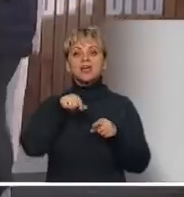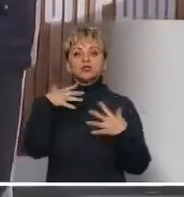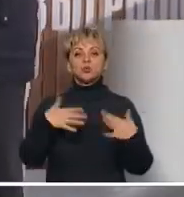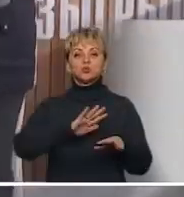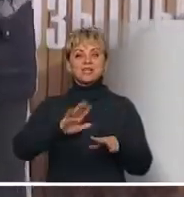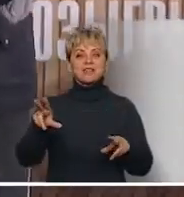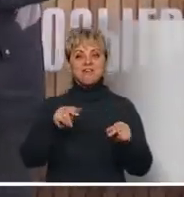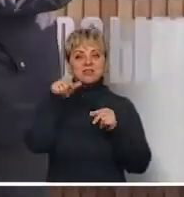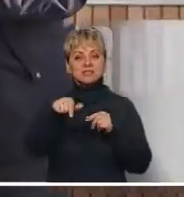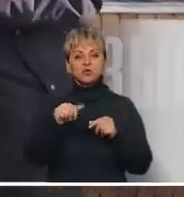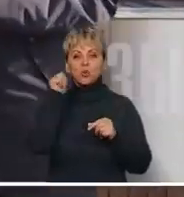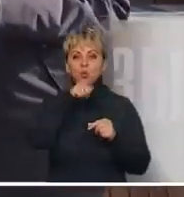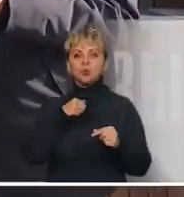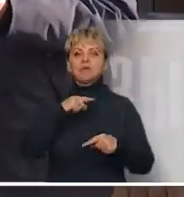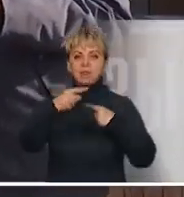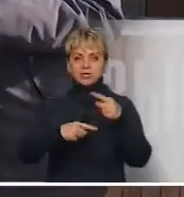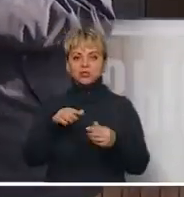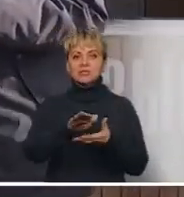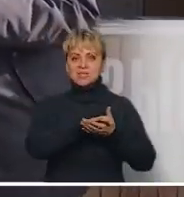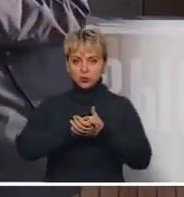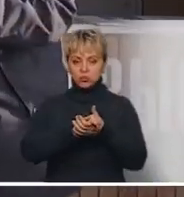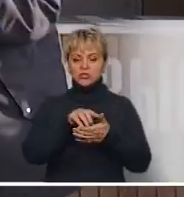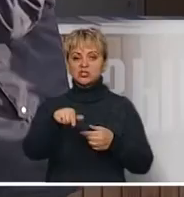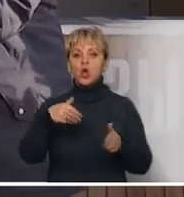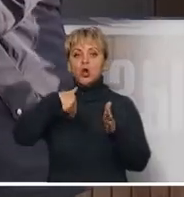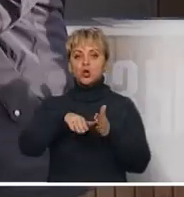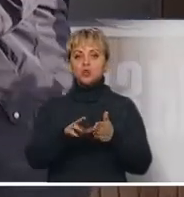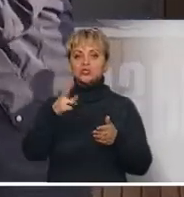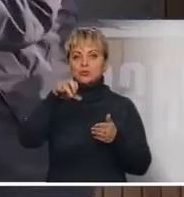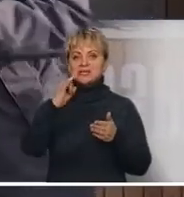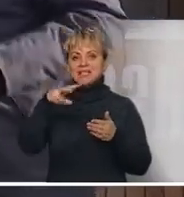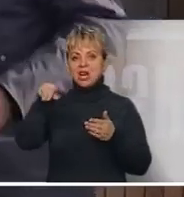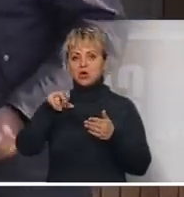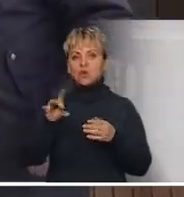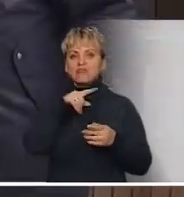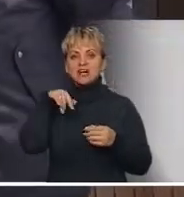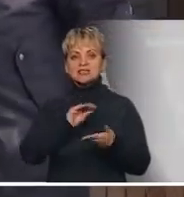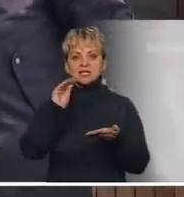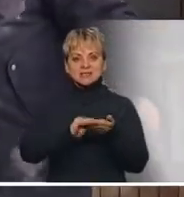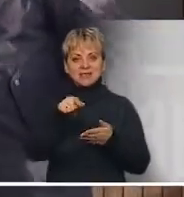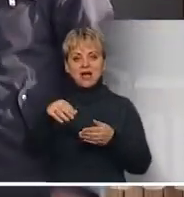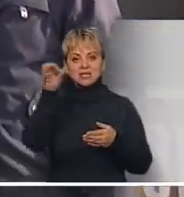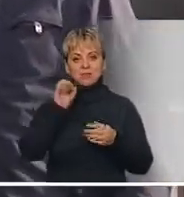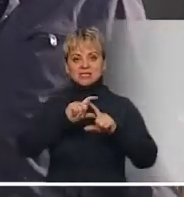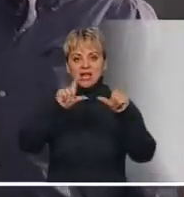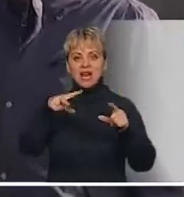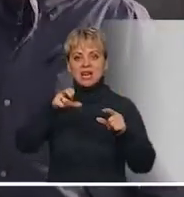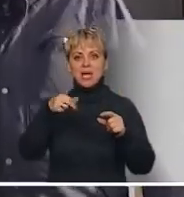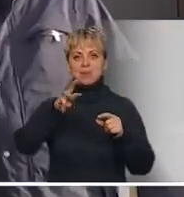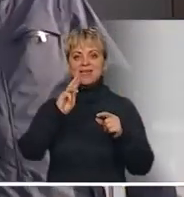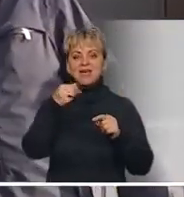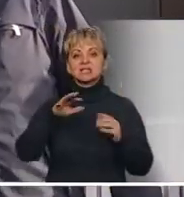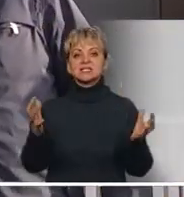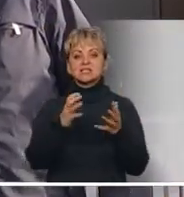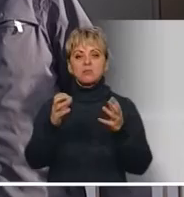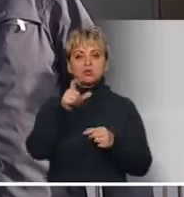А это уже не везение. Годы плодотворного сотрудничества. Лучшему дилеру в России особый знак от немецкой фирмы